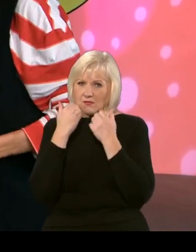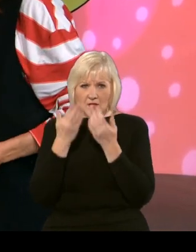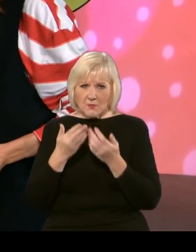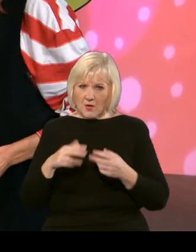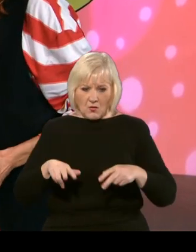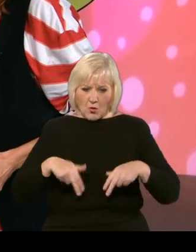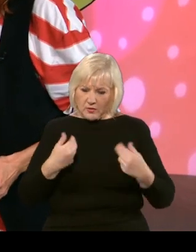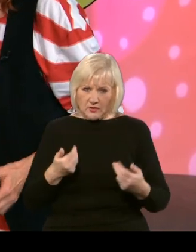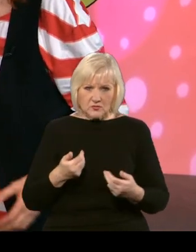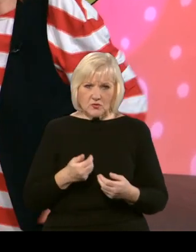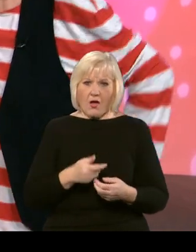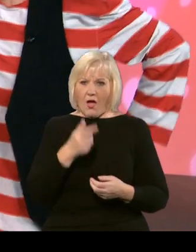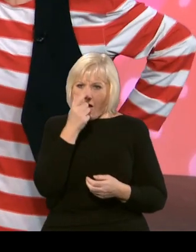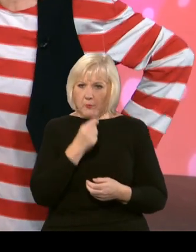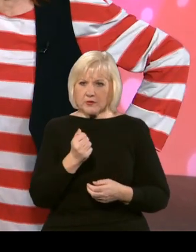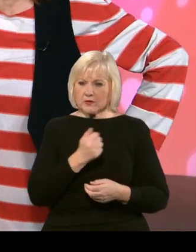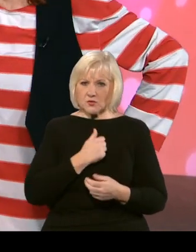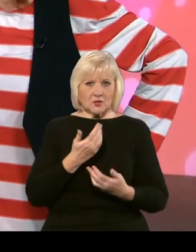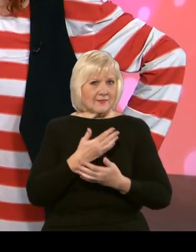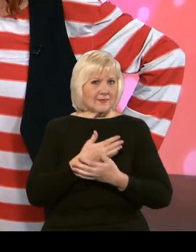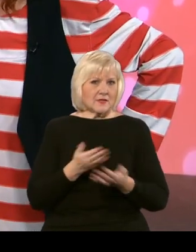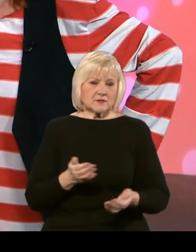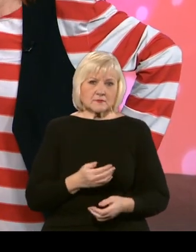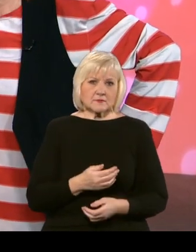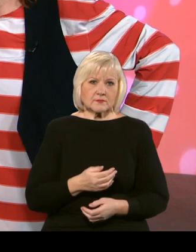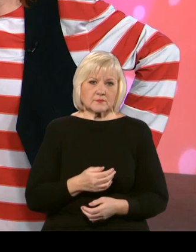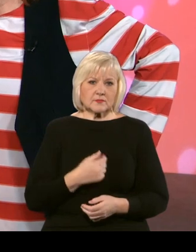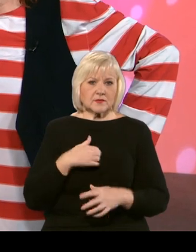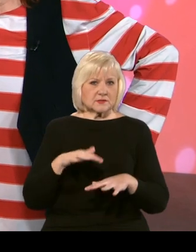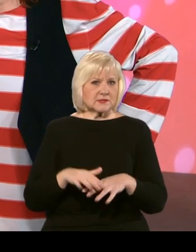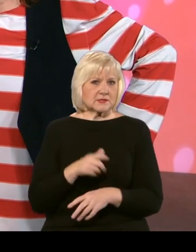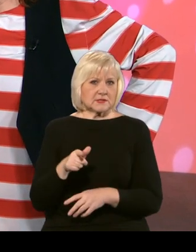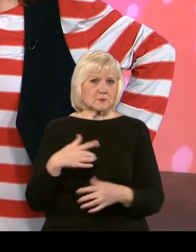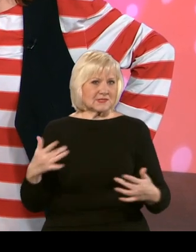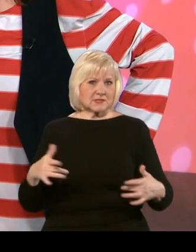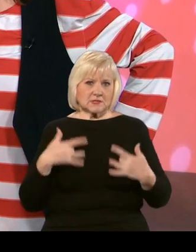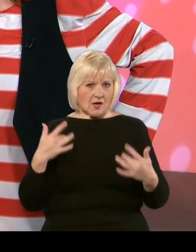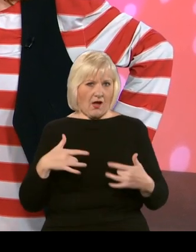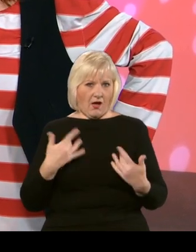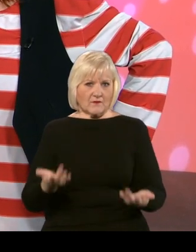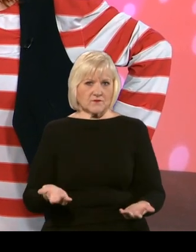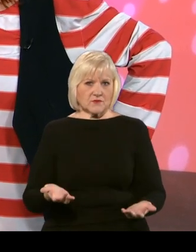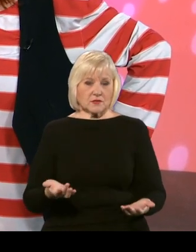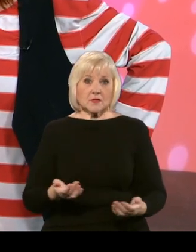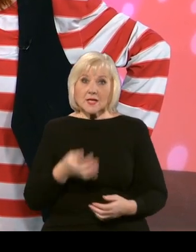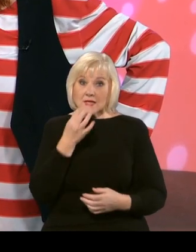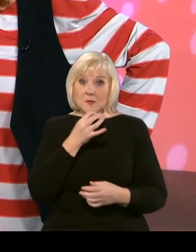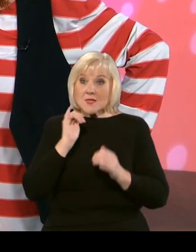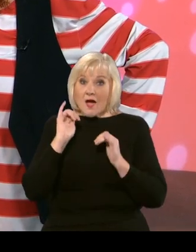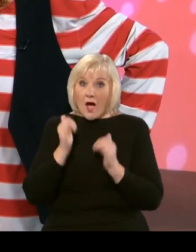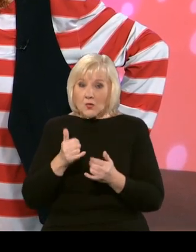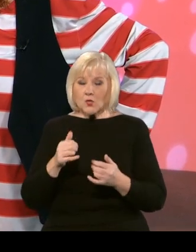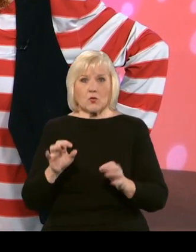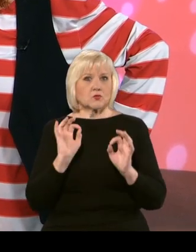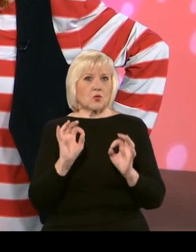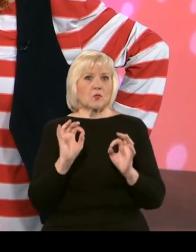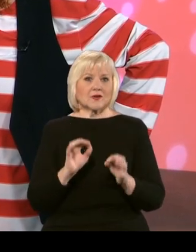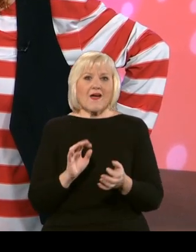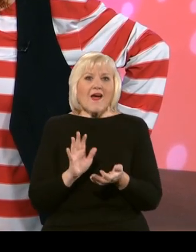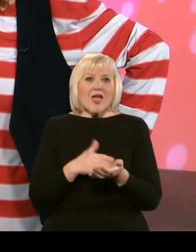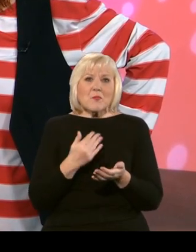nekýchá, ani nekašle. On bude asi úplně dočista zdravý. No, to by bylo dobře, Majdo, ale